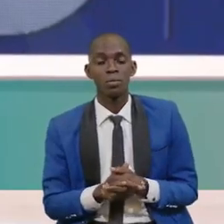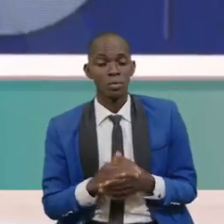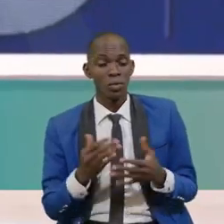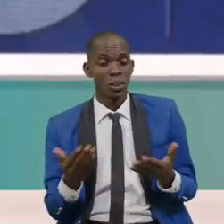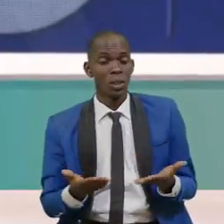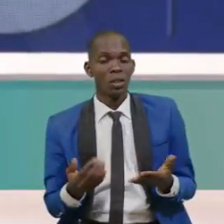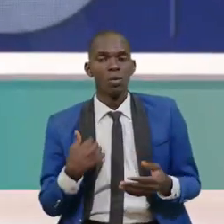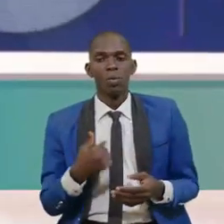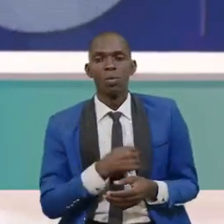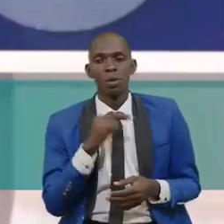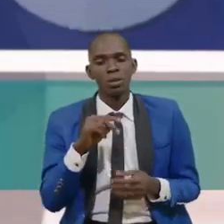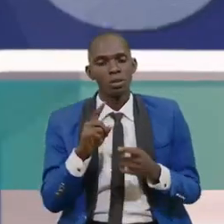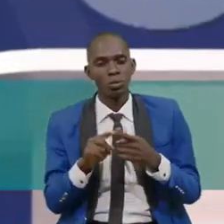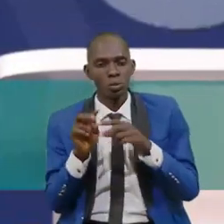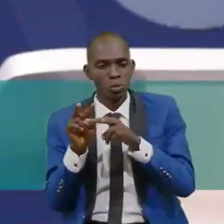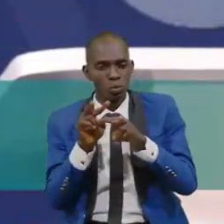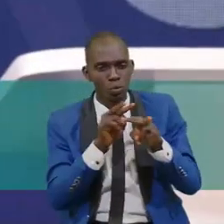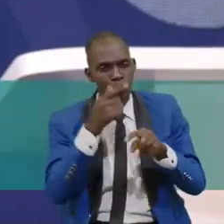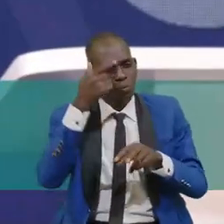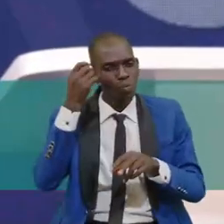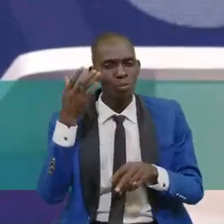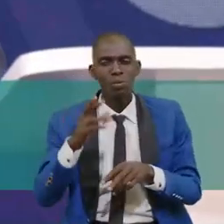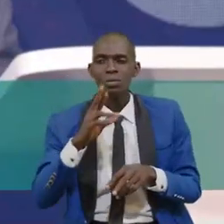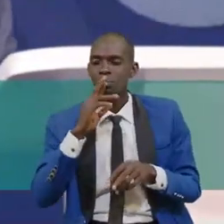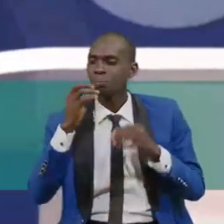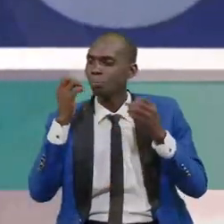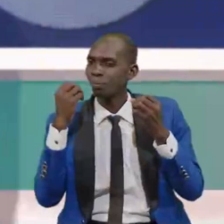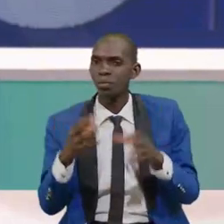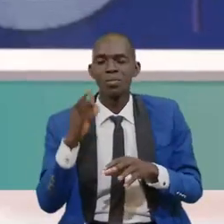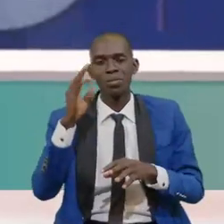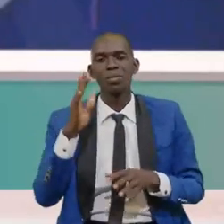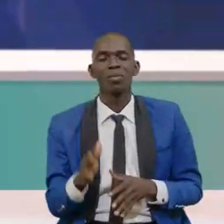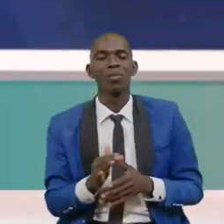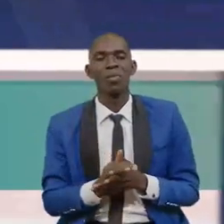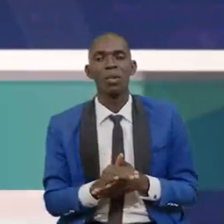Nous devons veiller à cela. Parce qu'il y a plusieurs prédicateurs. En réalité,